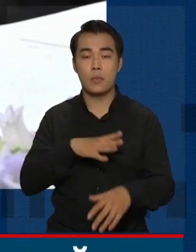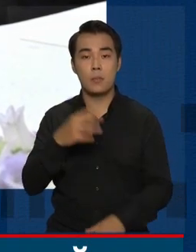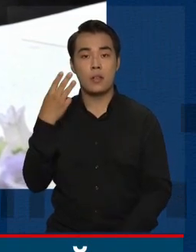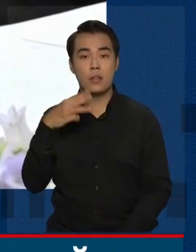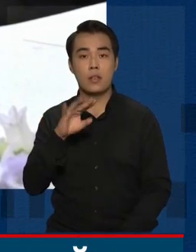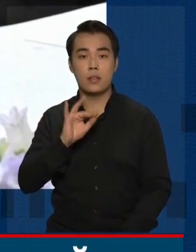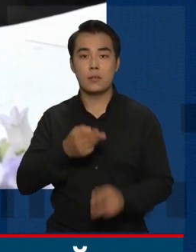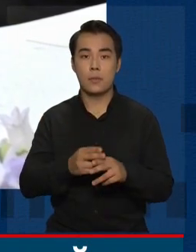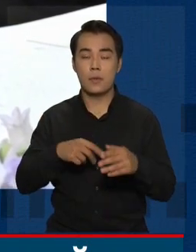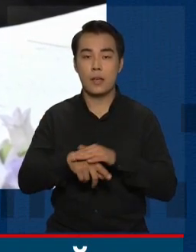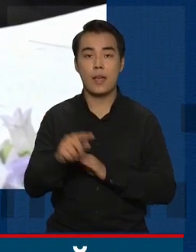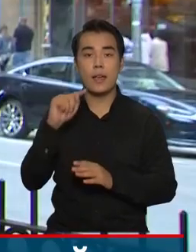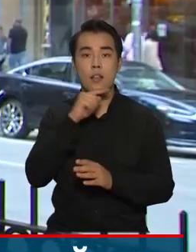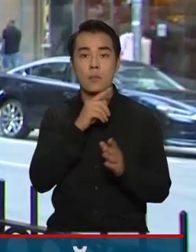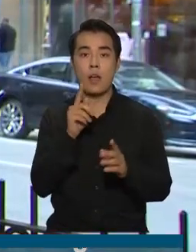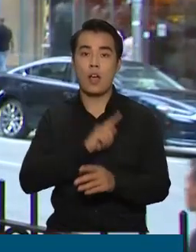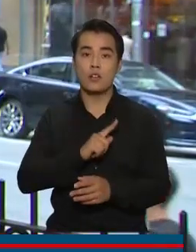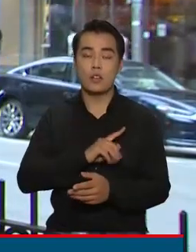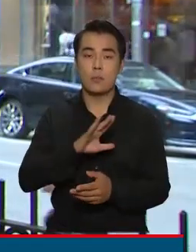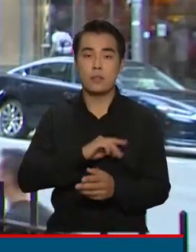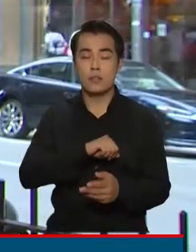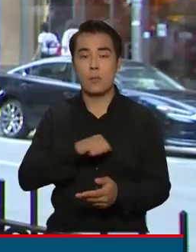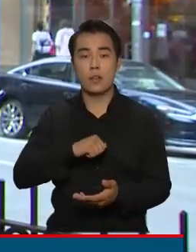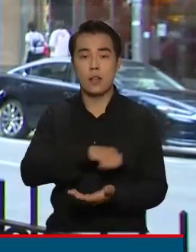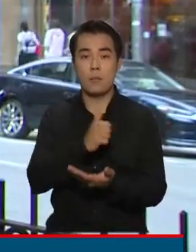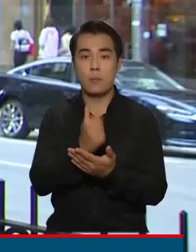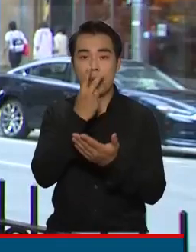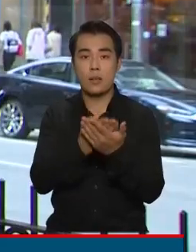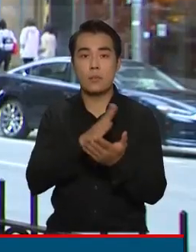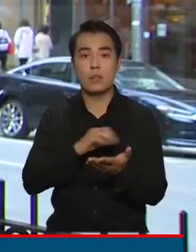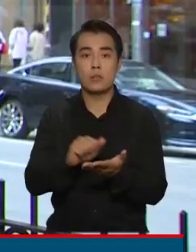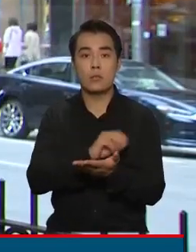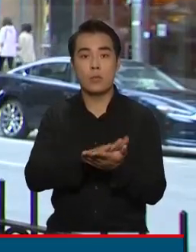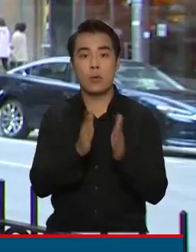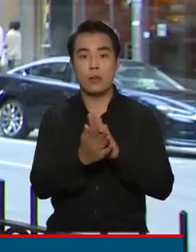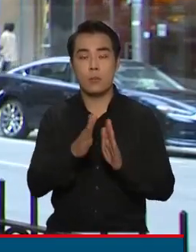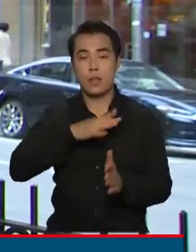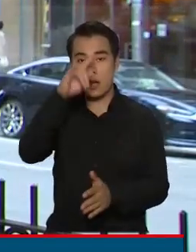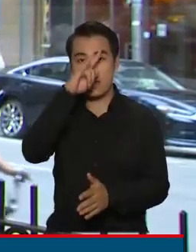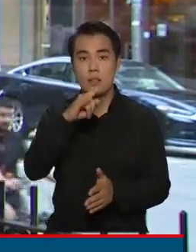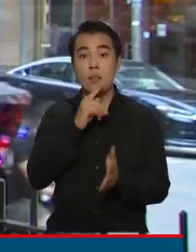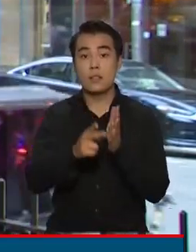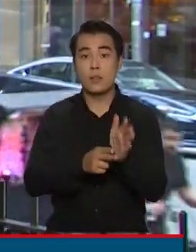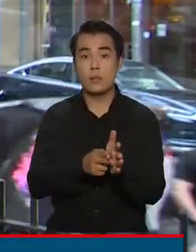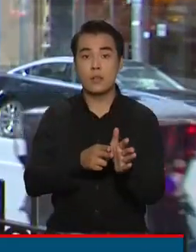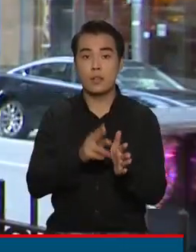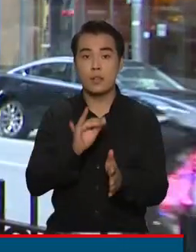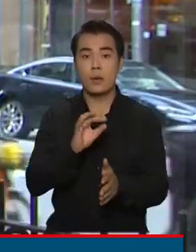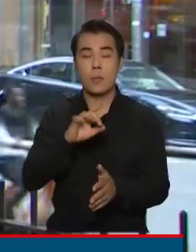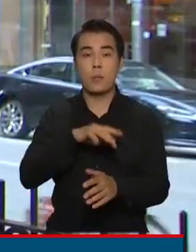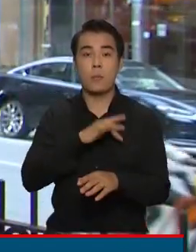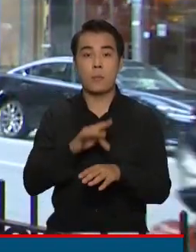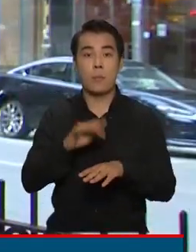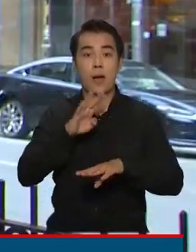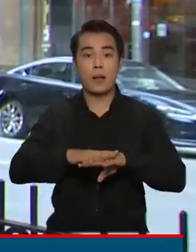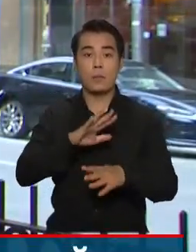поделились макроэкономическими прогнозами. Главным результатом, пожалуй, стал договор, подписанный между Казахстан Теміржолы и Ситибанком на 900